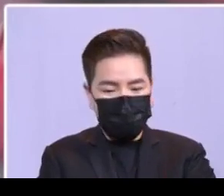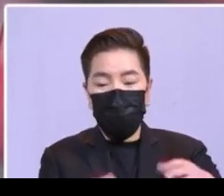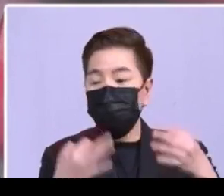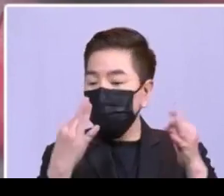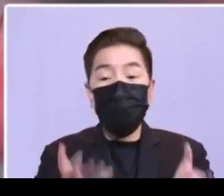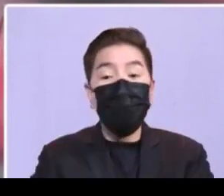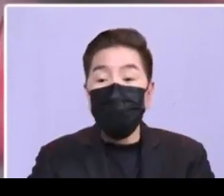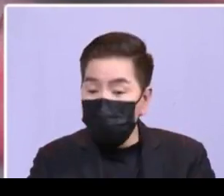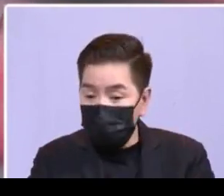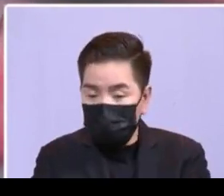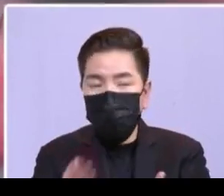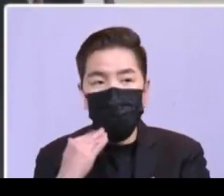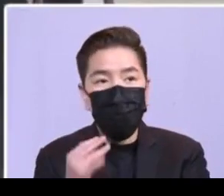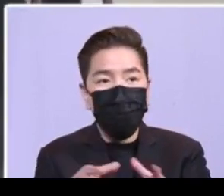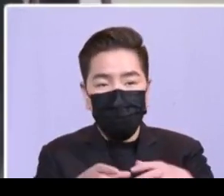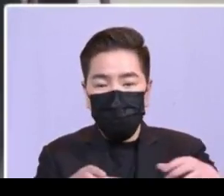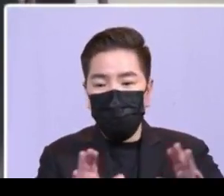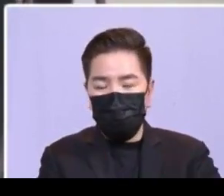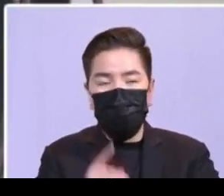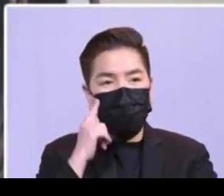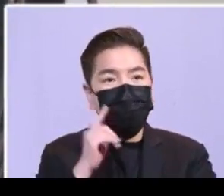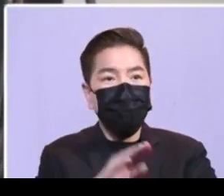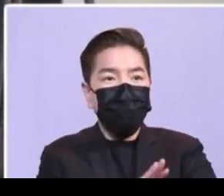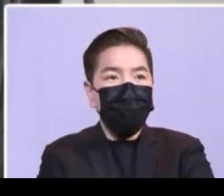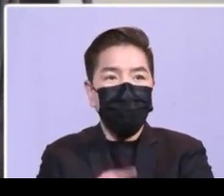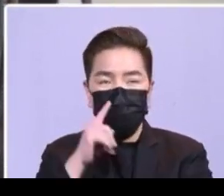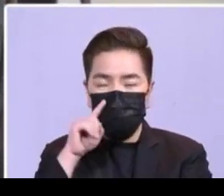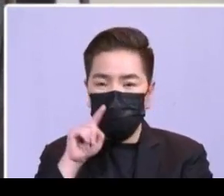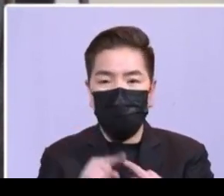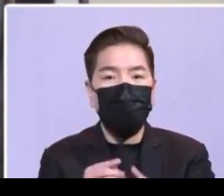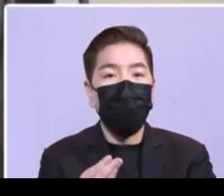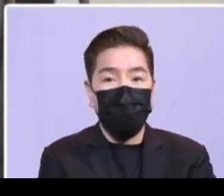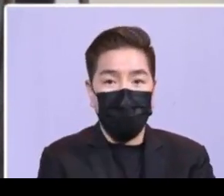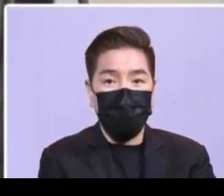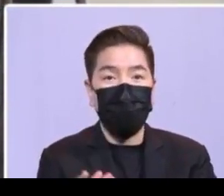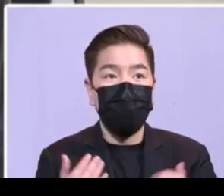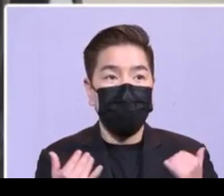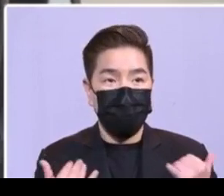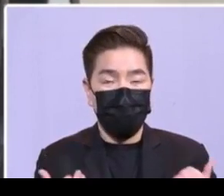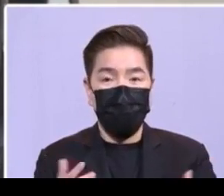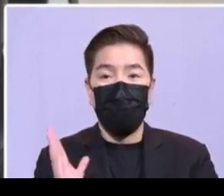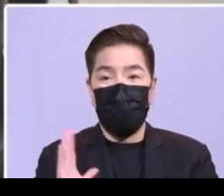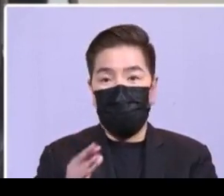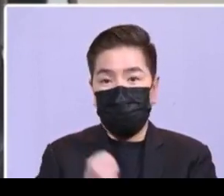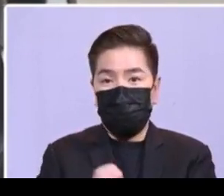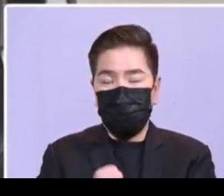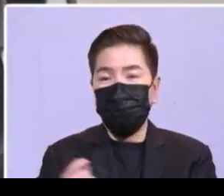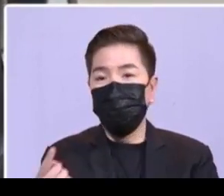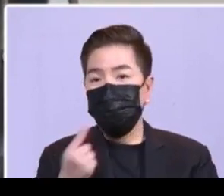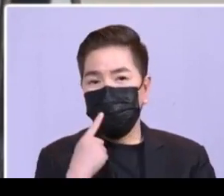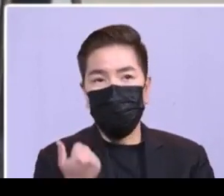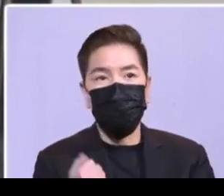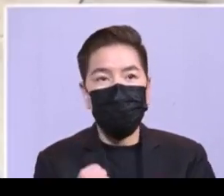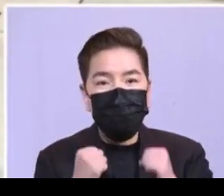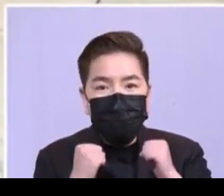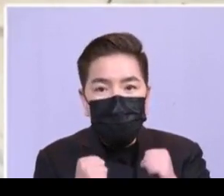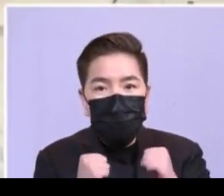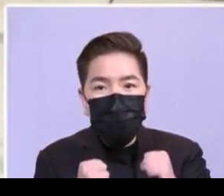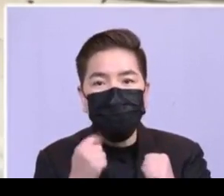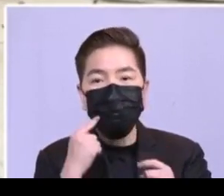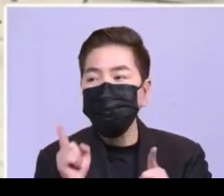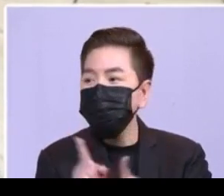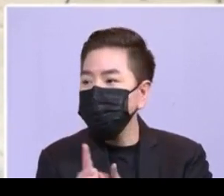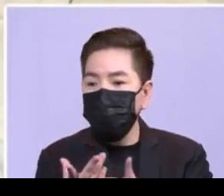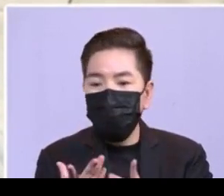ลงศพวางอยู่บนรถเนี่ยนะฮะโอ้โหตรงเลยนะฮะก็ตอนนี้เนี่ยทางเจ้าหน้าที่เขาก็บอกว่าพยายามที่จะ